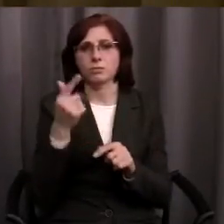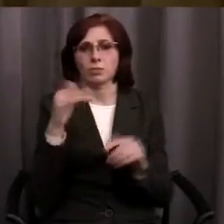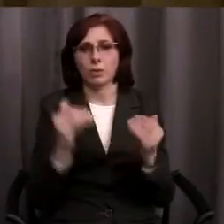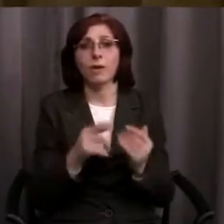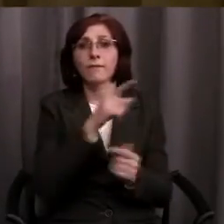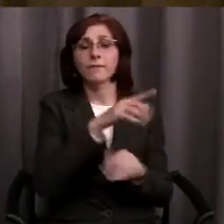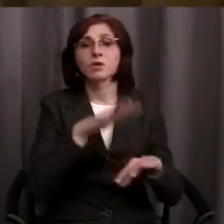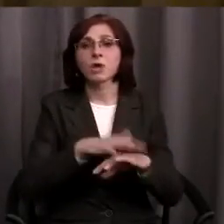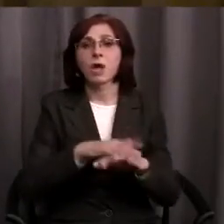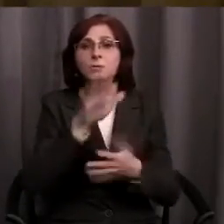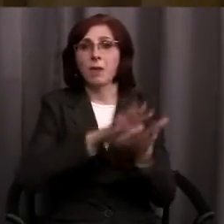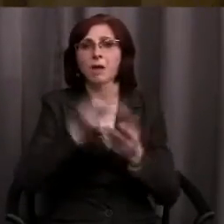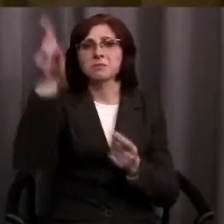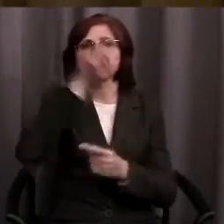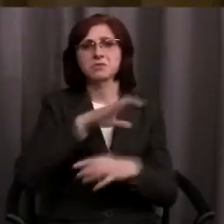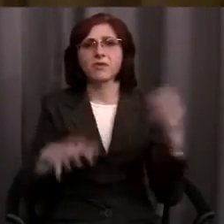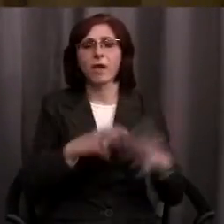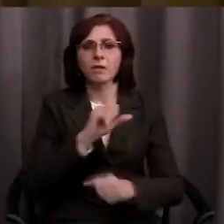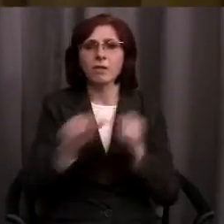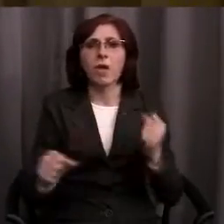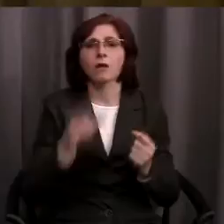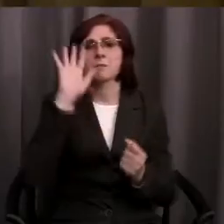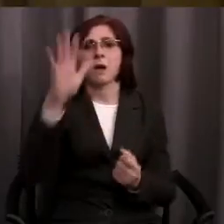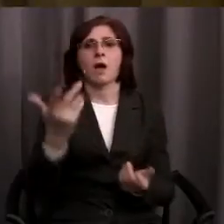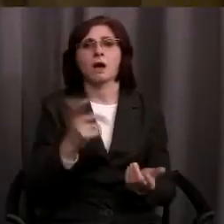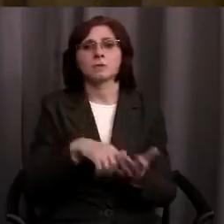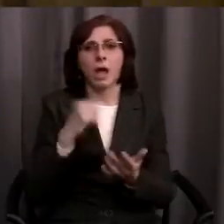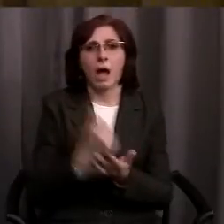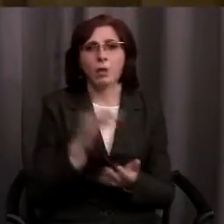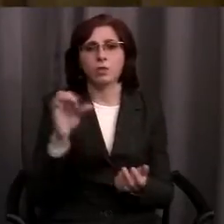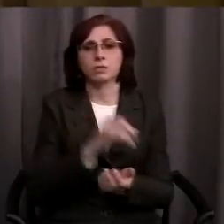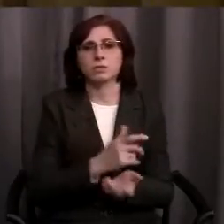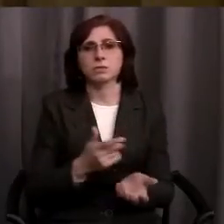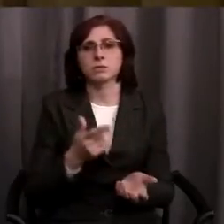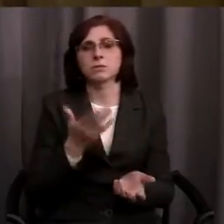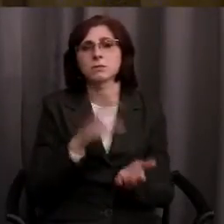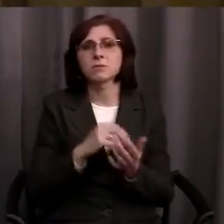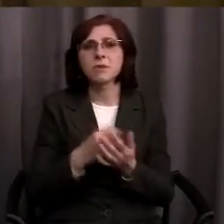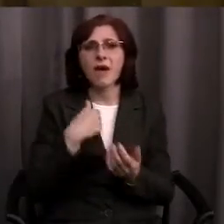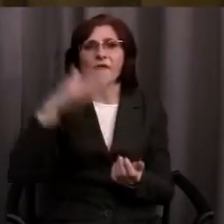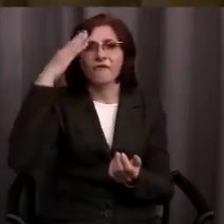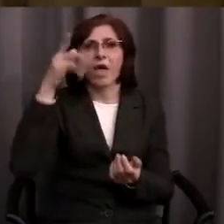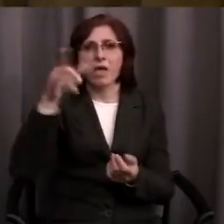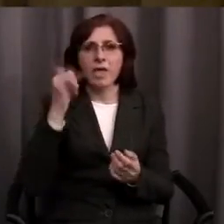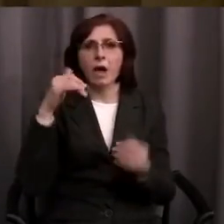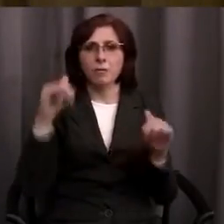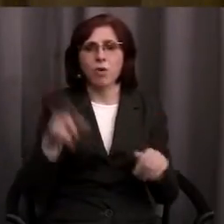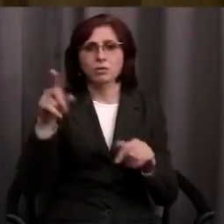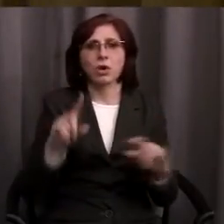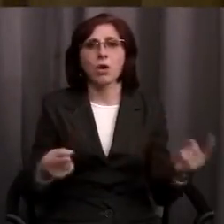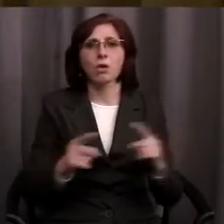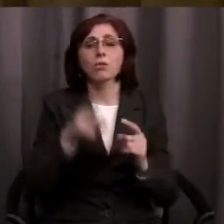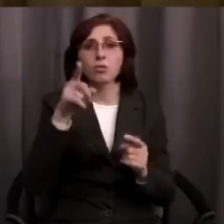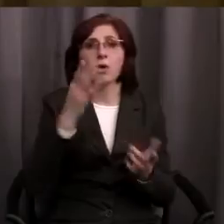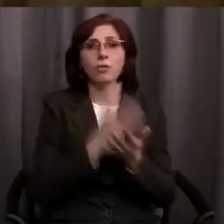tych placówek w innych krajach istnieją, mają swoje statuty, wiemy, jak to można zorganizować i to